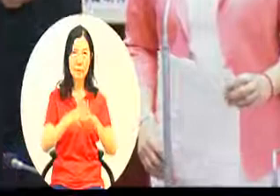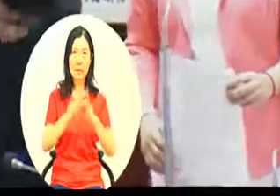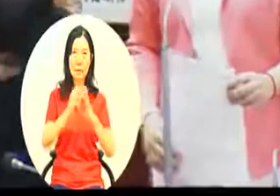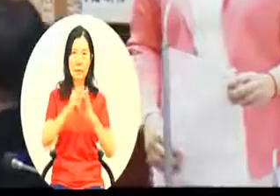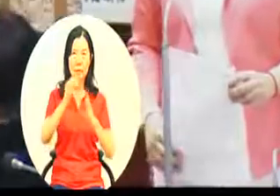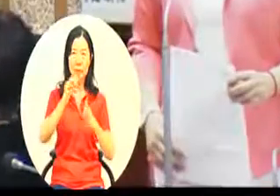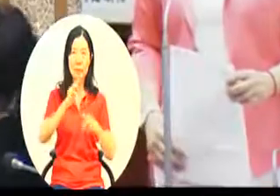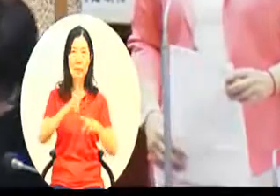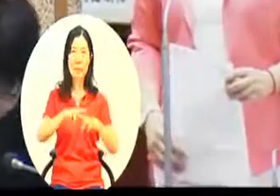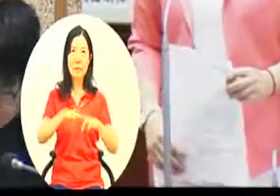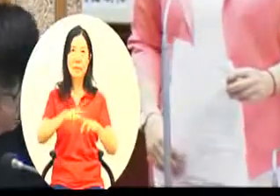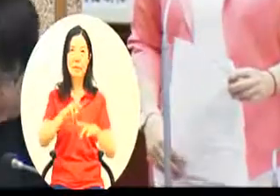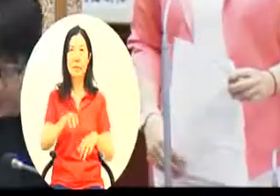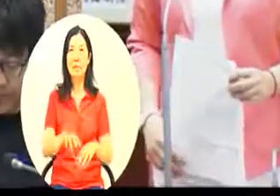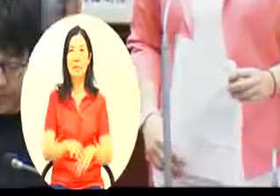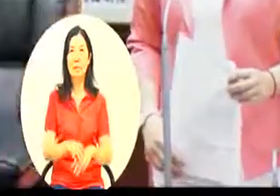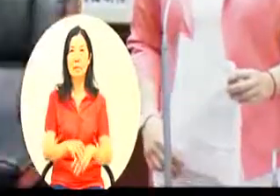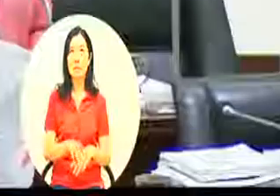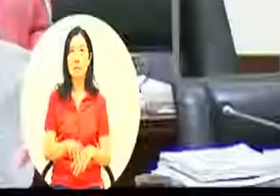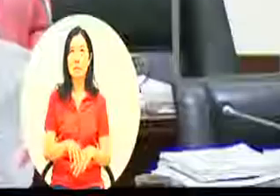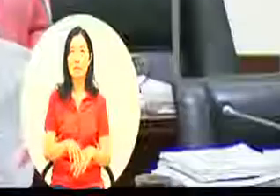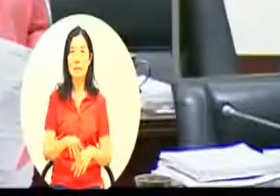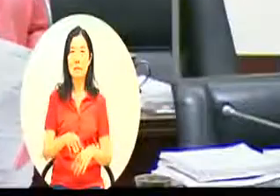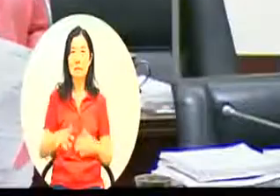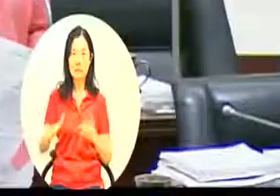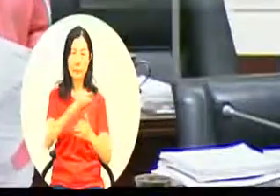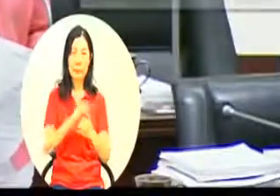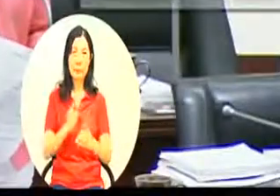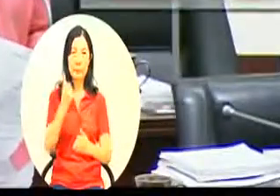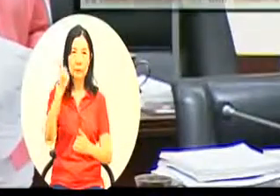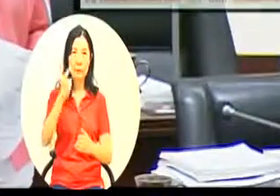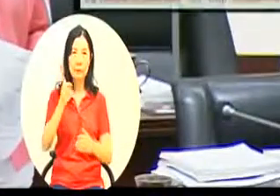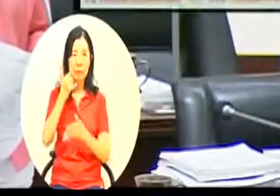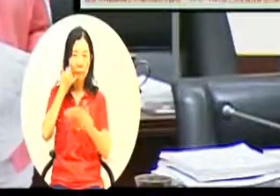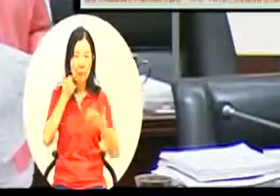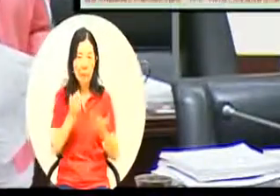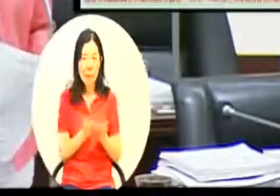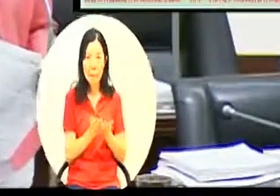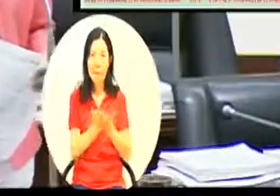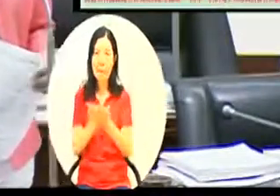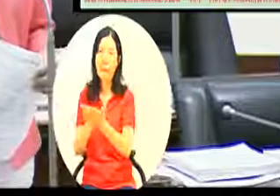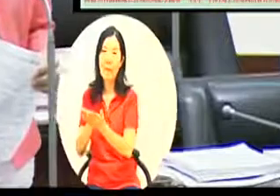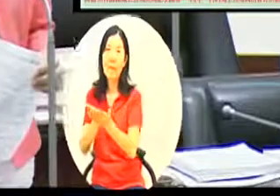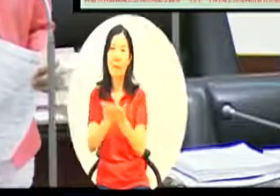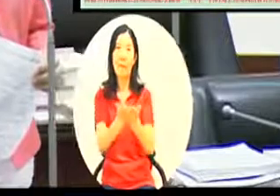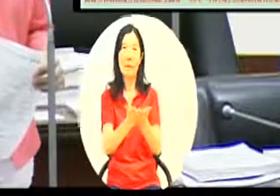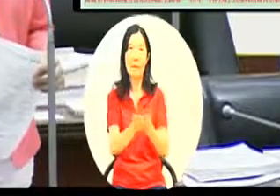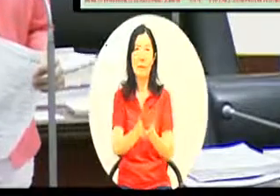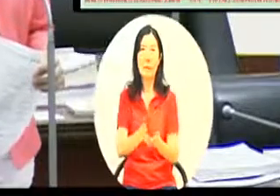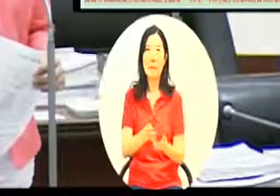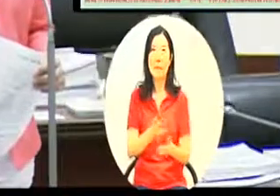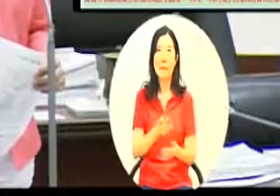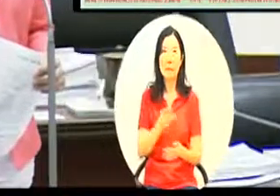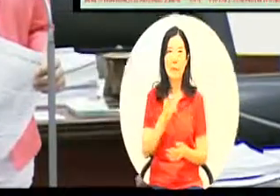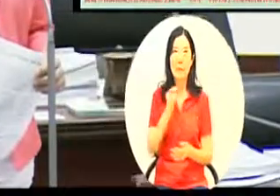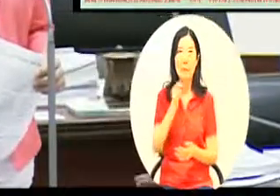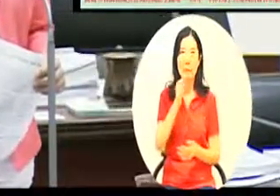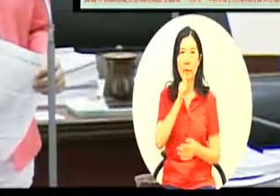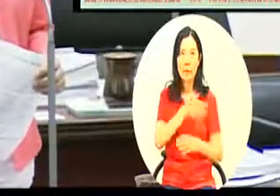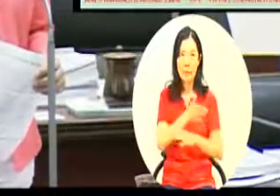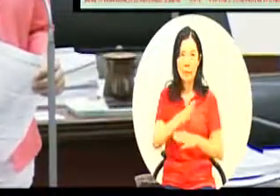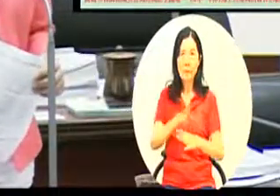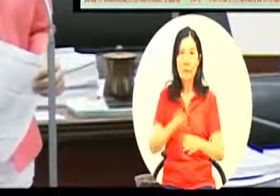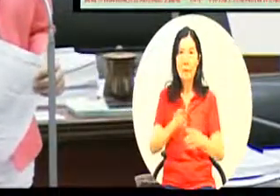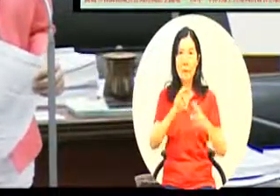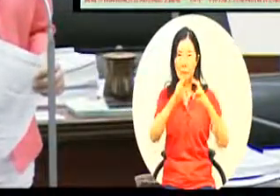坐。这是一个全台湾唯一的海上传香的，我们目前呢看到所有的庙